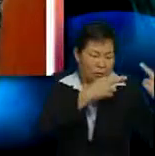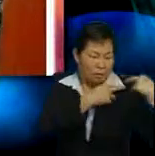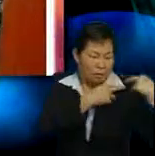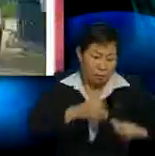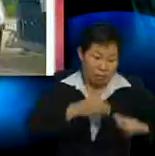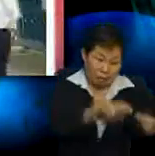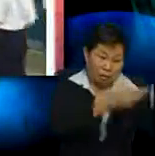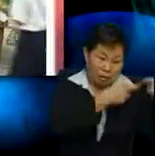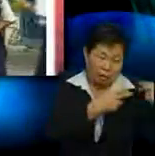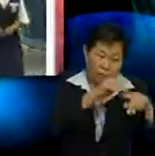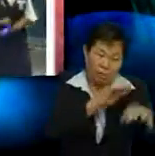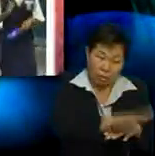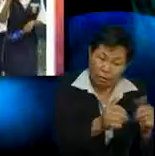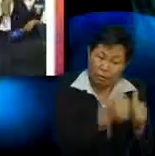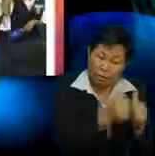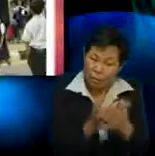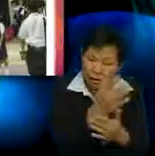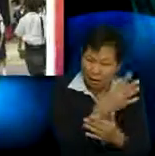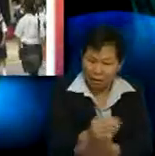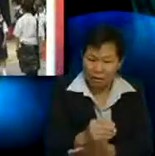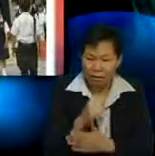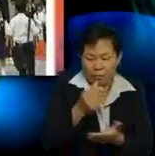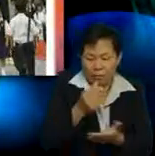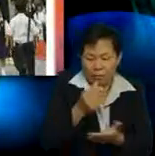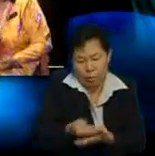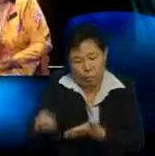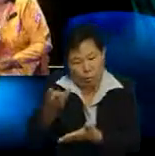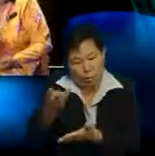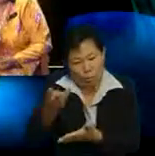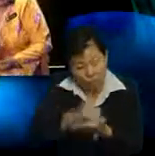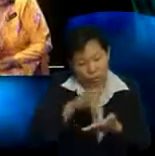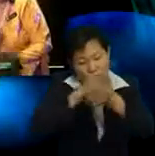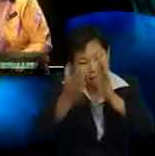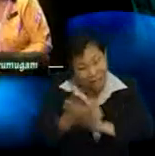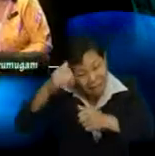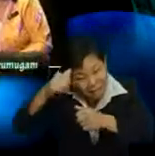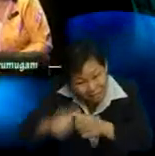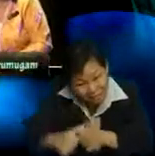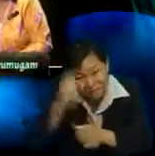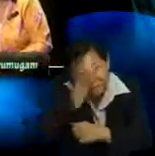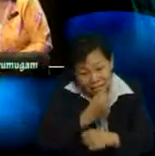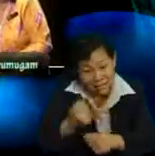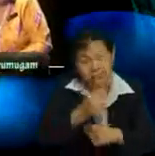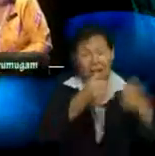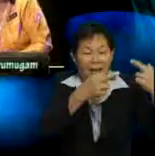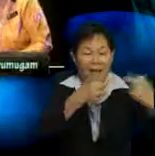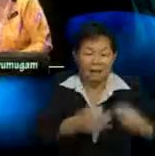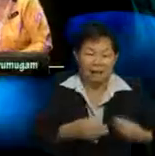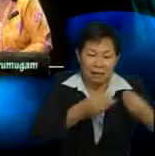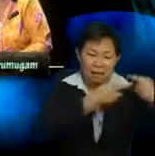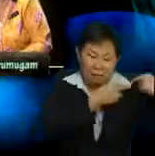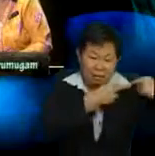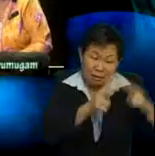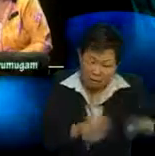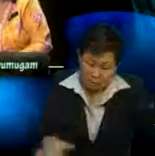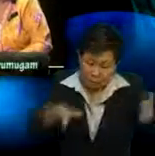kamu dengan sebaik mungkin dan tidak membelanjakannya. Jadi ingat, sikap amanah sangat penting